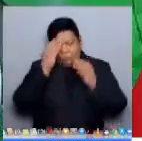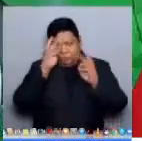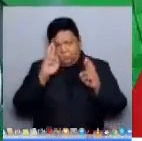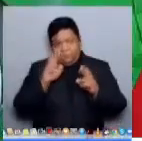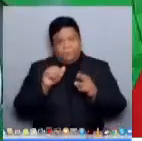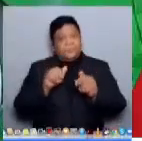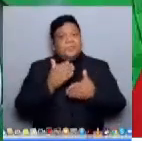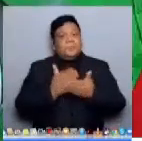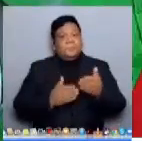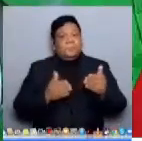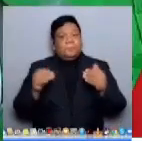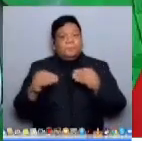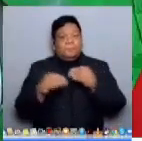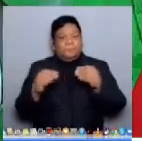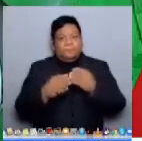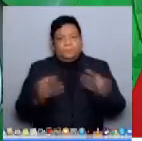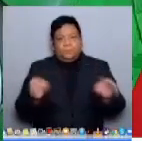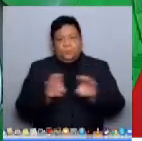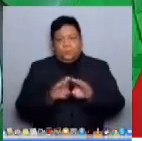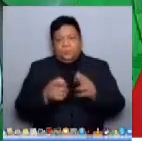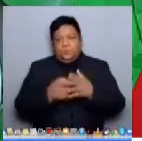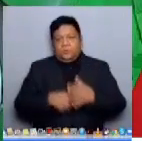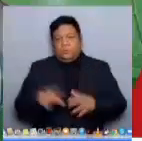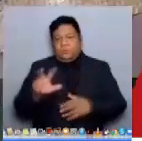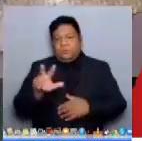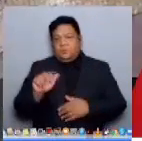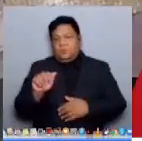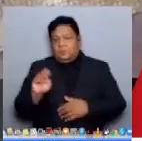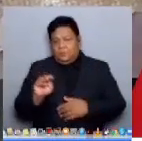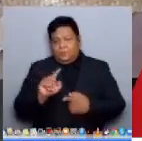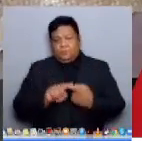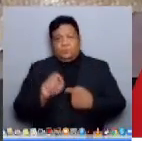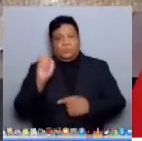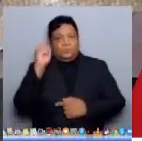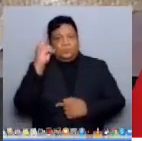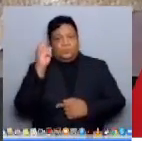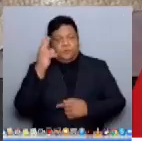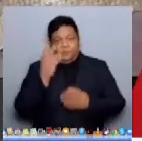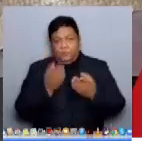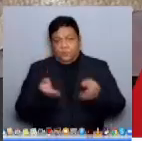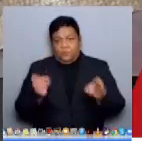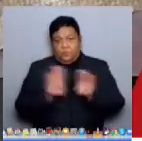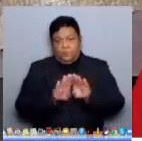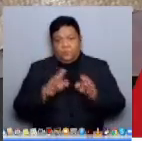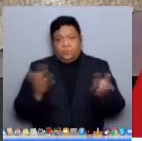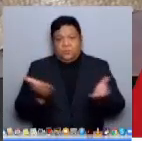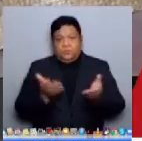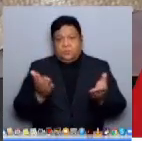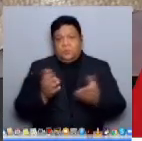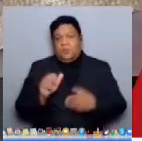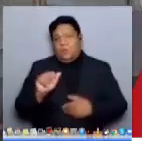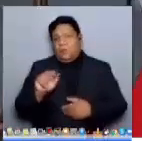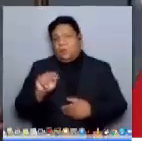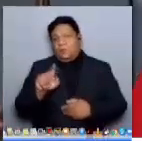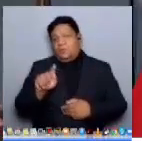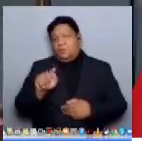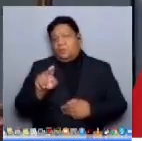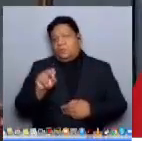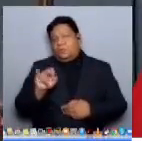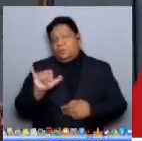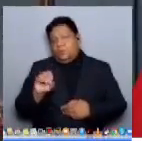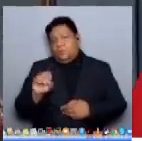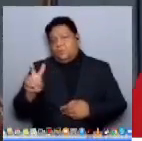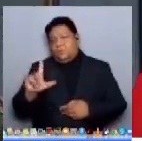3 a.m. hanggang 12 noon, sarado ang northbound lane ng Antonio Villegas Street mula sa Taft Avenue hanggang Dr.